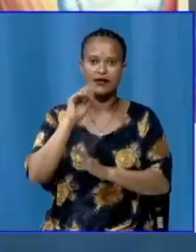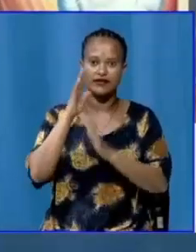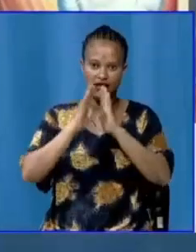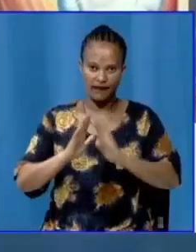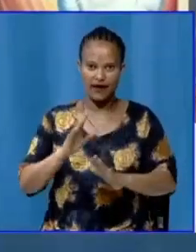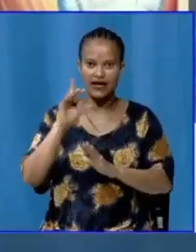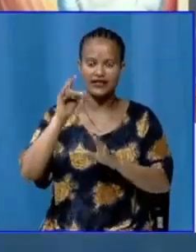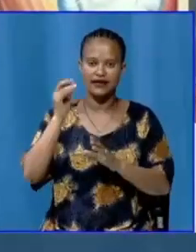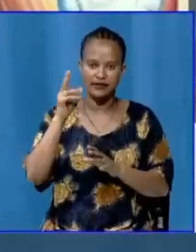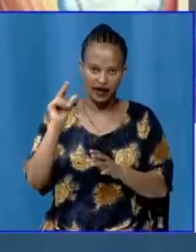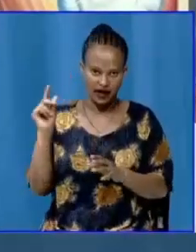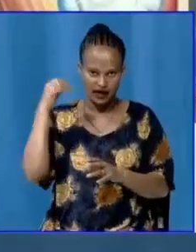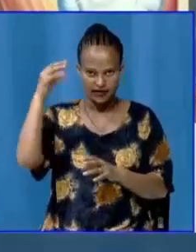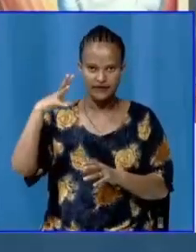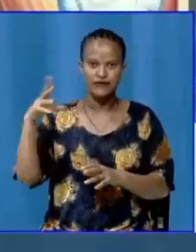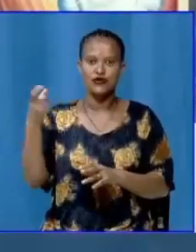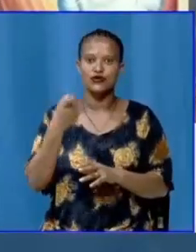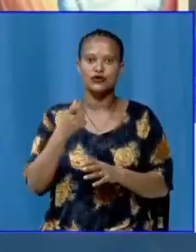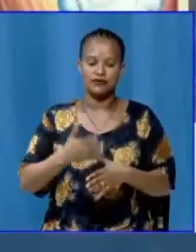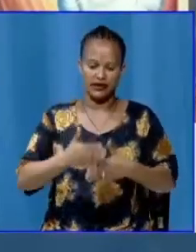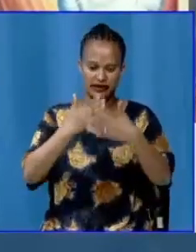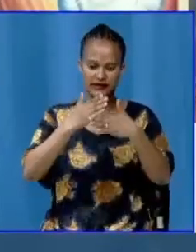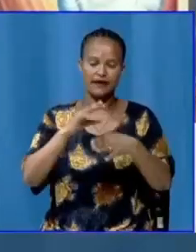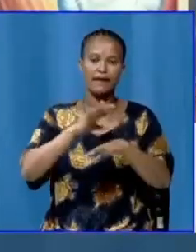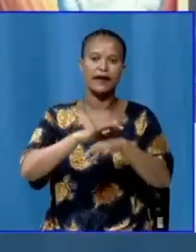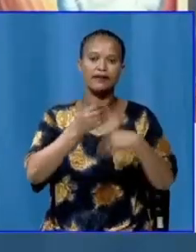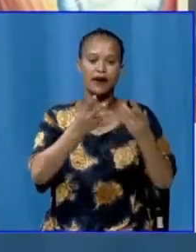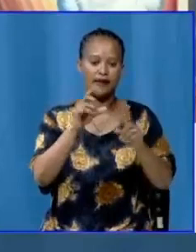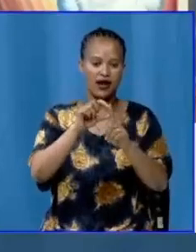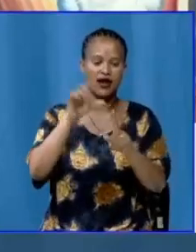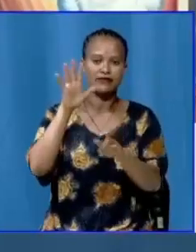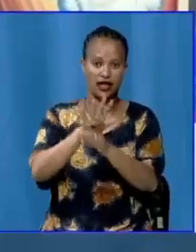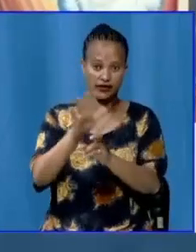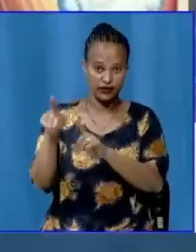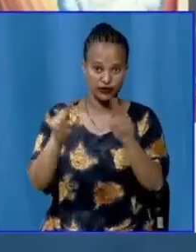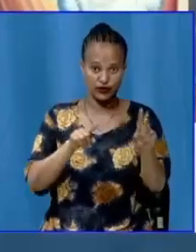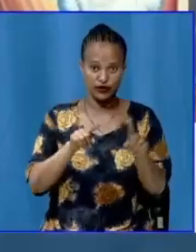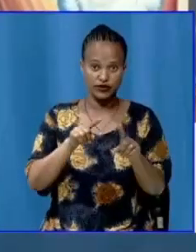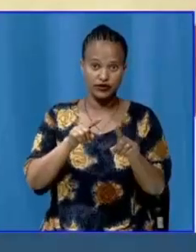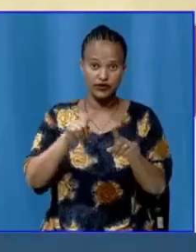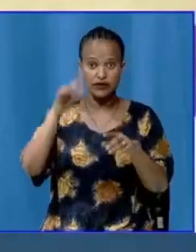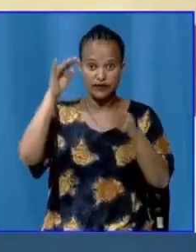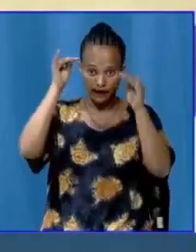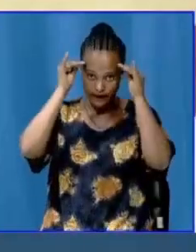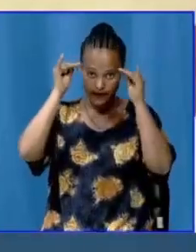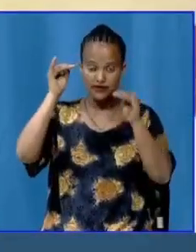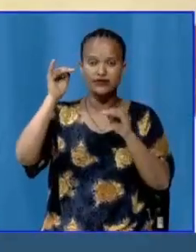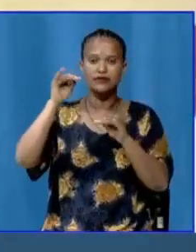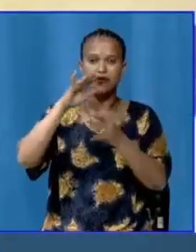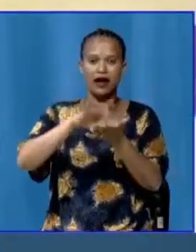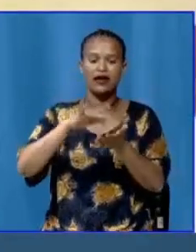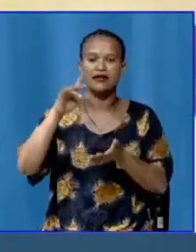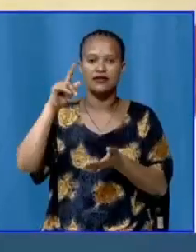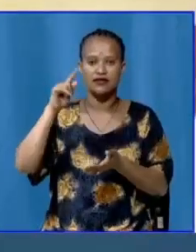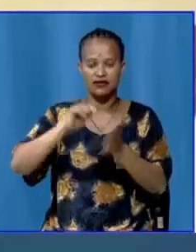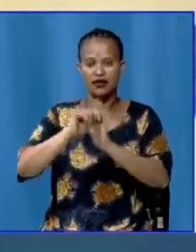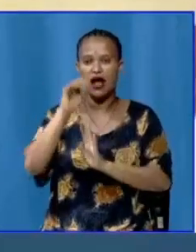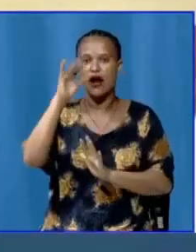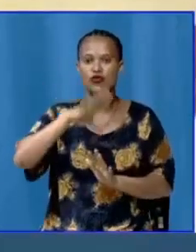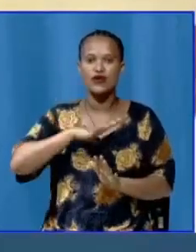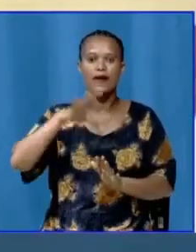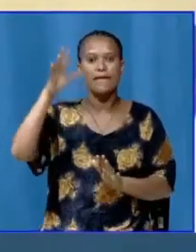ክሳቴ ብርሃን ቤተ ክህነት ምህነፅ ዝውዕል መሬት ንምሃብ ቃል ከም ዝኣተወ እውን ብፁእ ሊቀ ጳጳስ ዞባ ማእኸል ትግራይ ኣቡነ